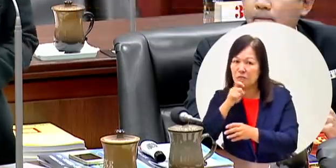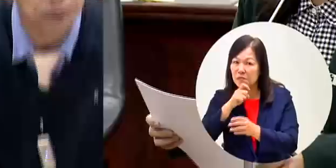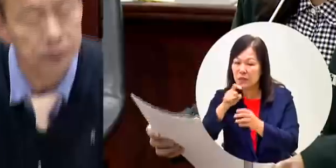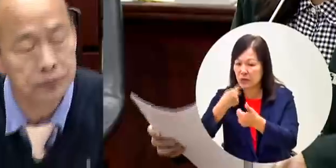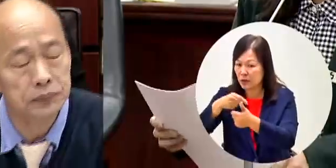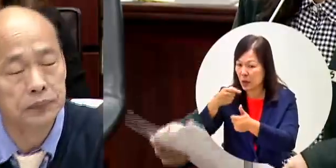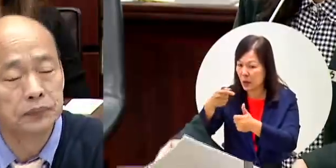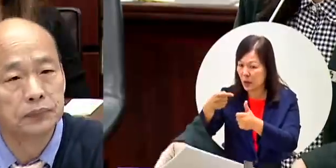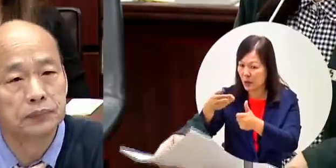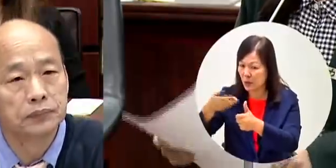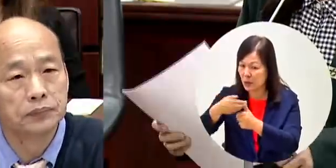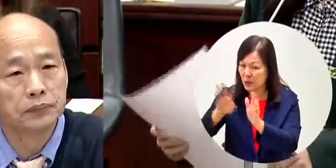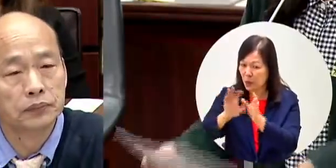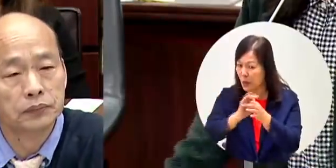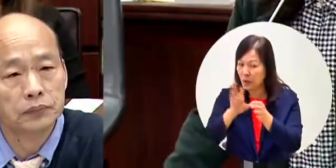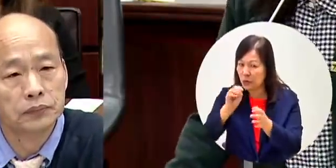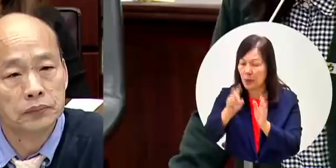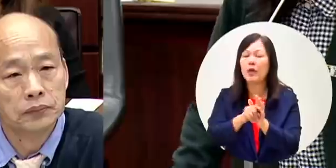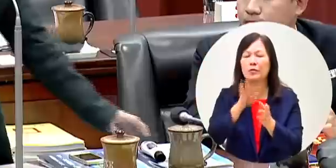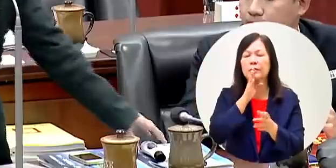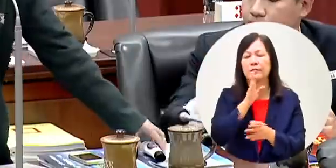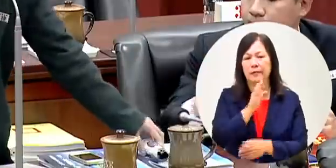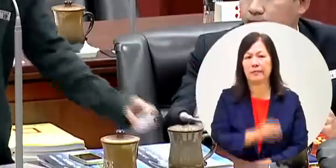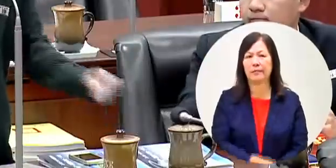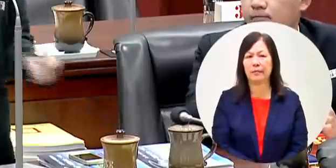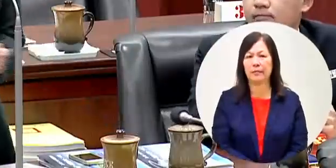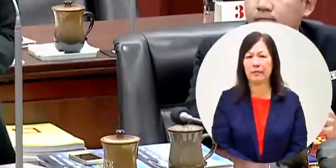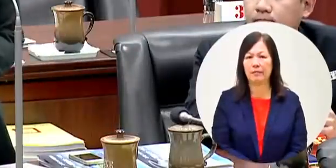的。可是之前我们有听过的是